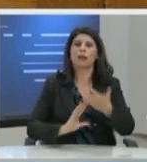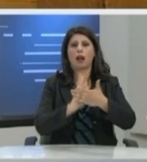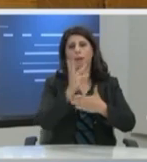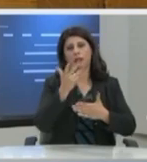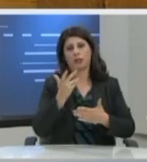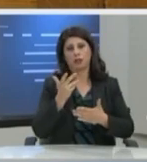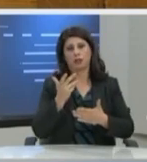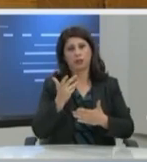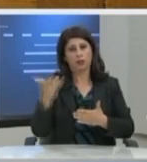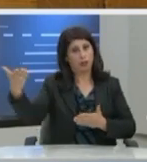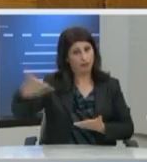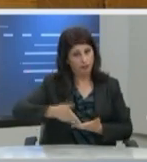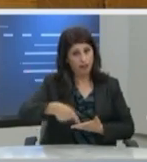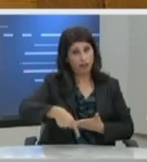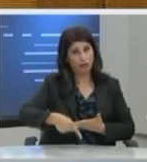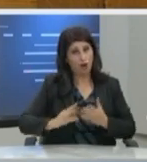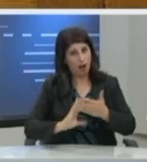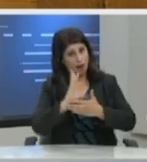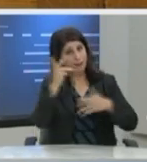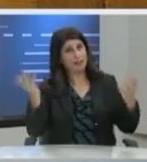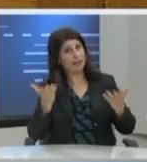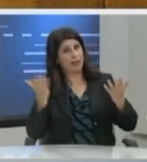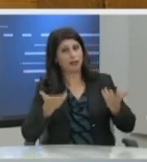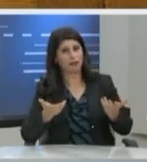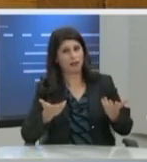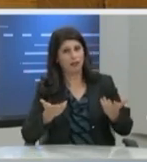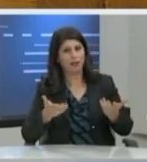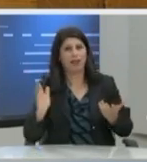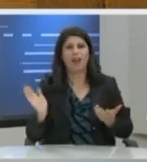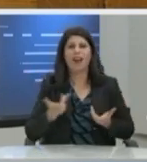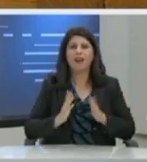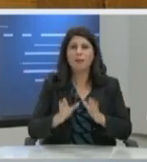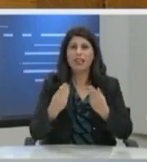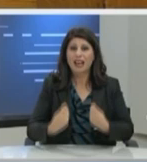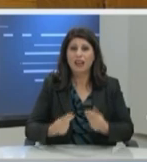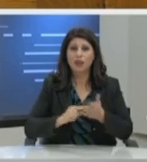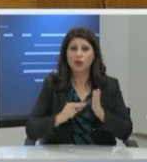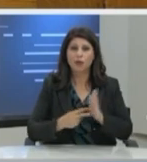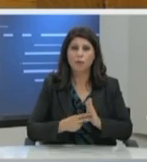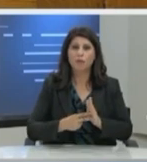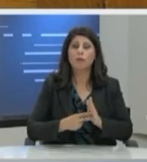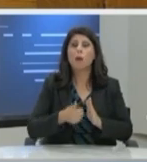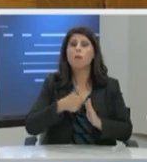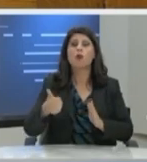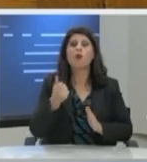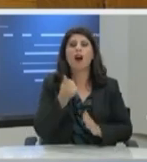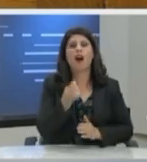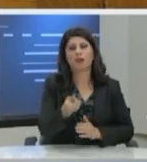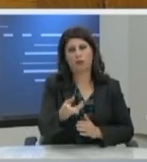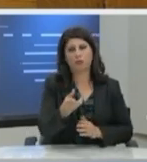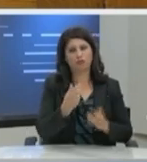ανάπτυξη. Φέρατε καμία ανάπτυξη? Αν πήγε καλά η οικονομία, πήγε σε αριθμούς